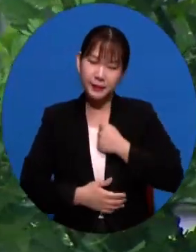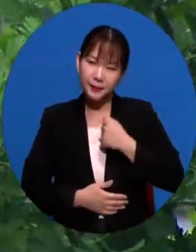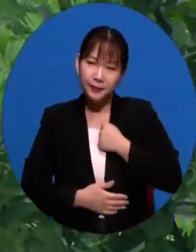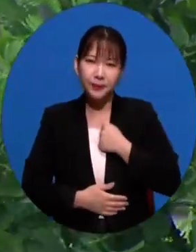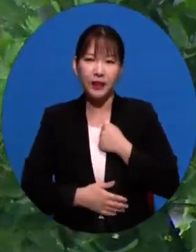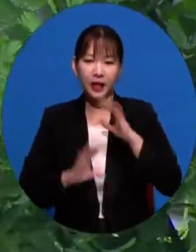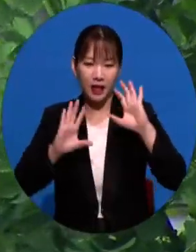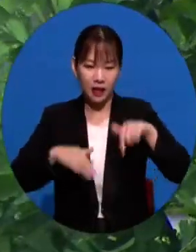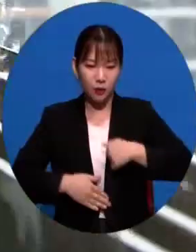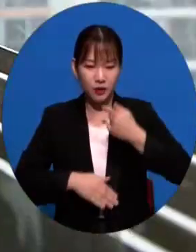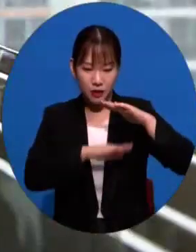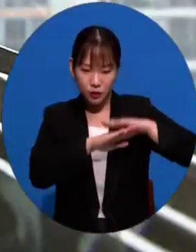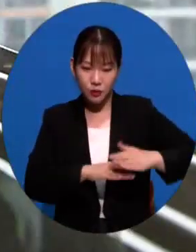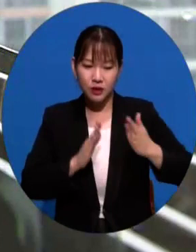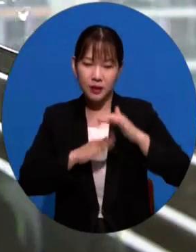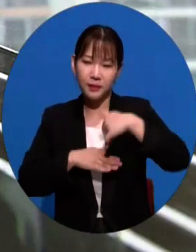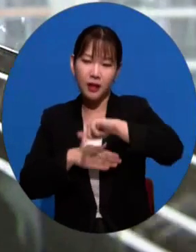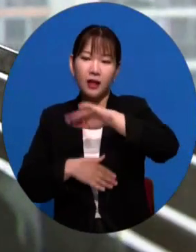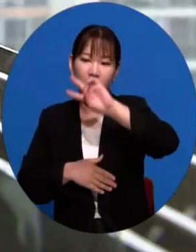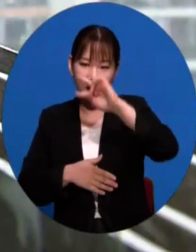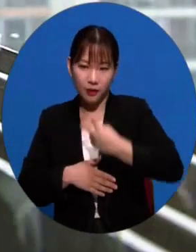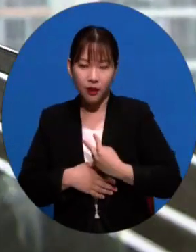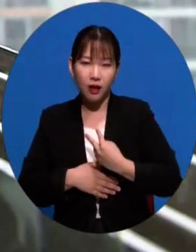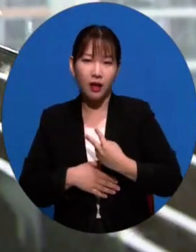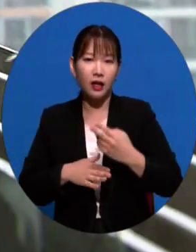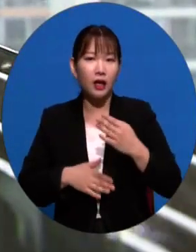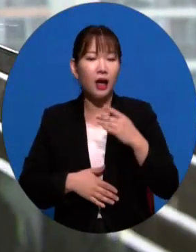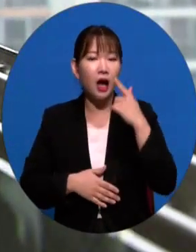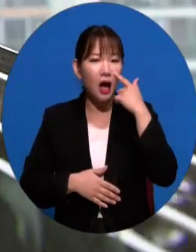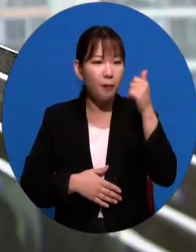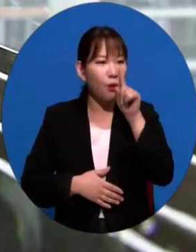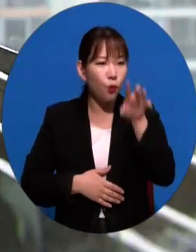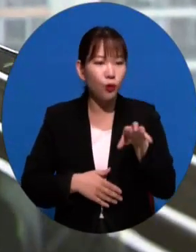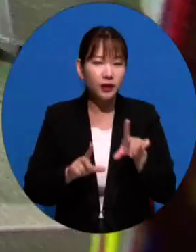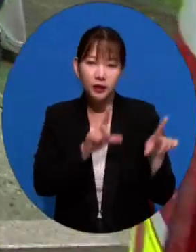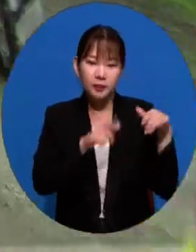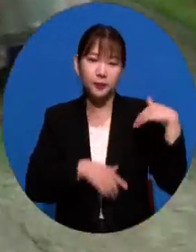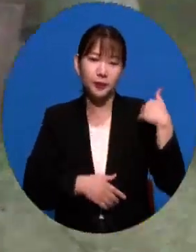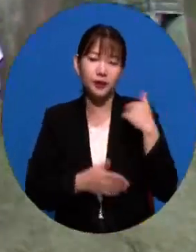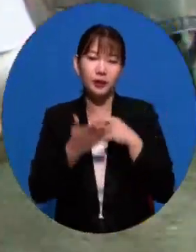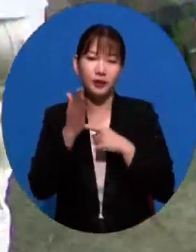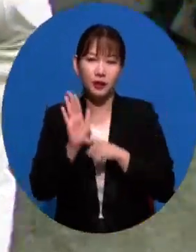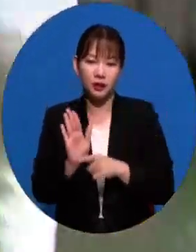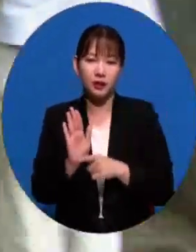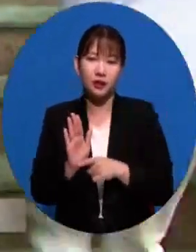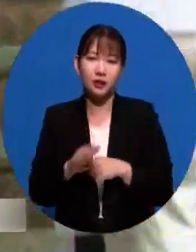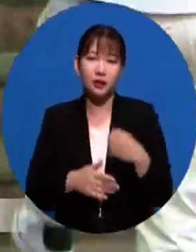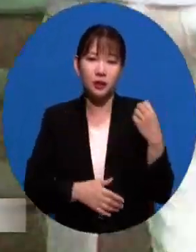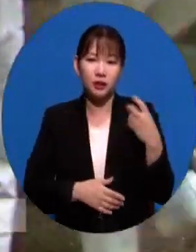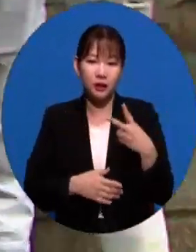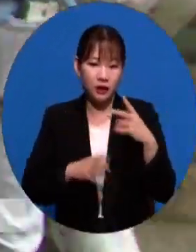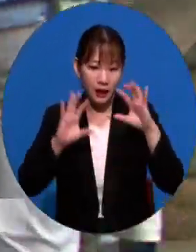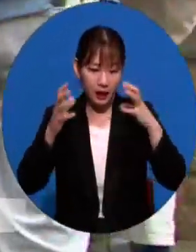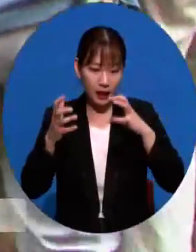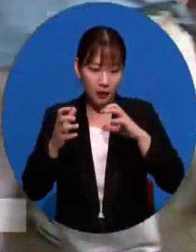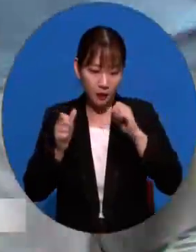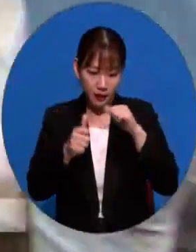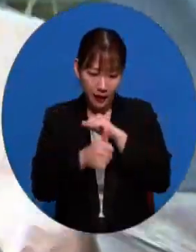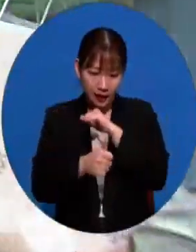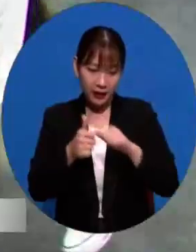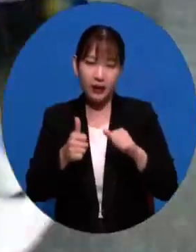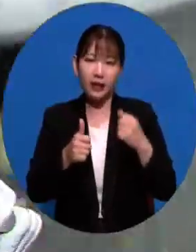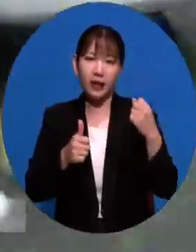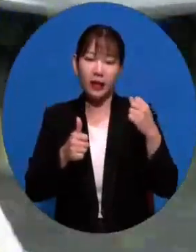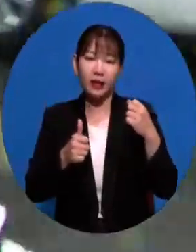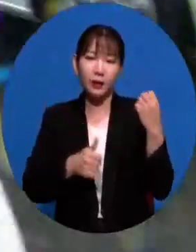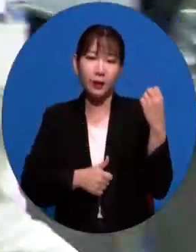혼자 두고 집을 나왔다며 친부의 행방은 알지 못한다고 말했습니다. 경찰은 김 씨를 아동학대치사 및 시체 유기